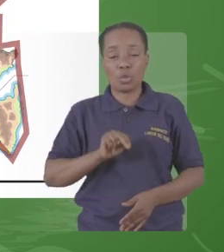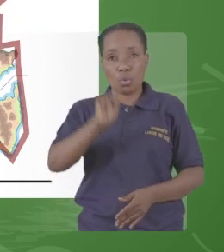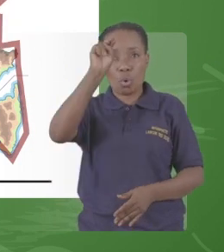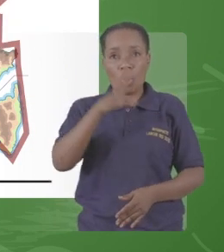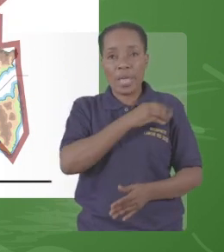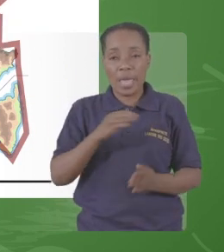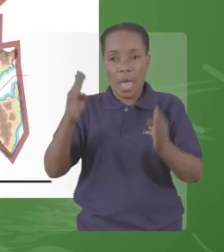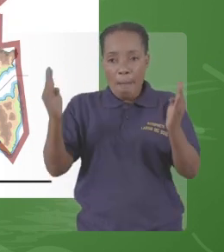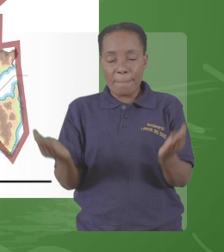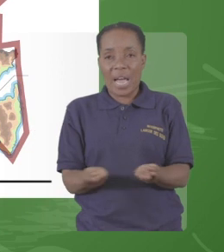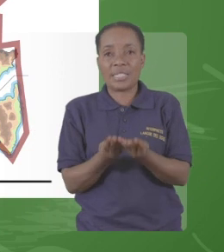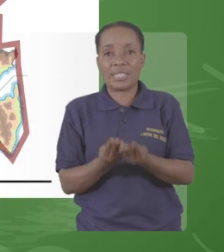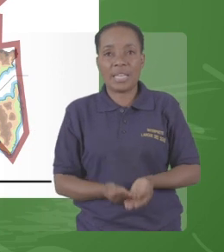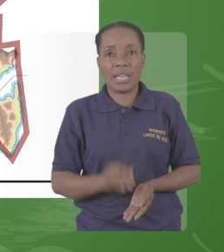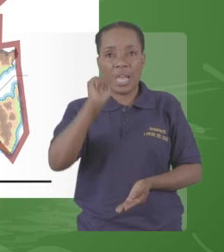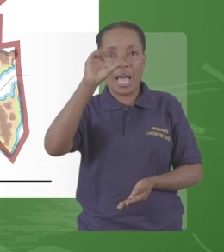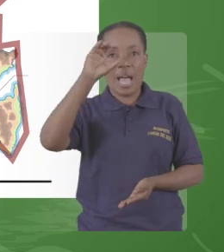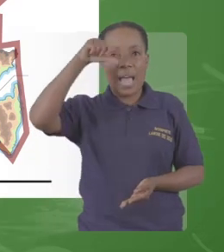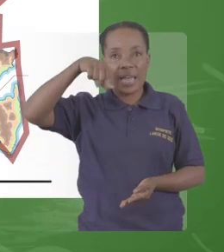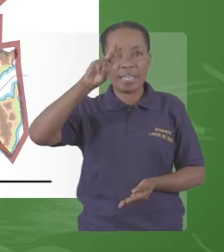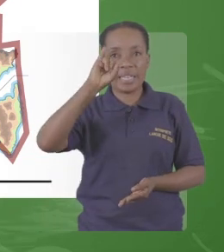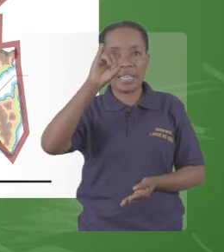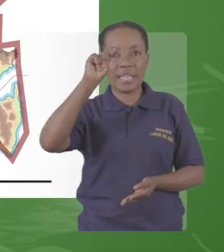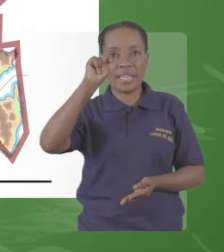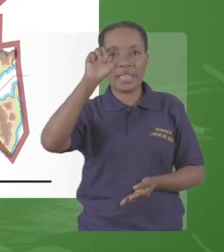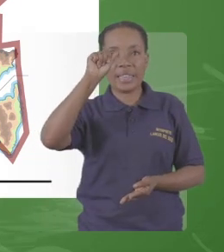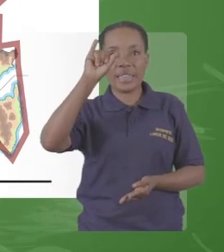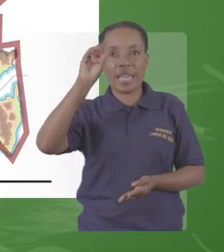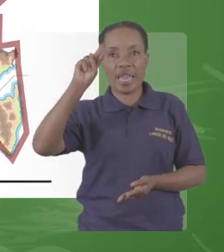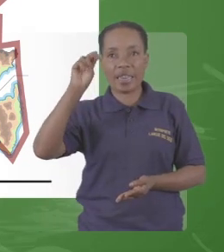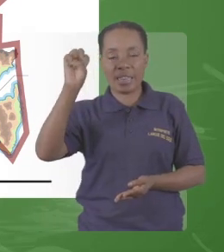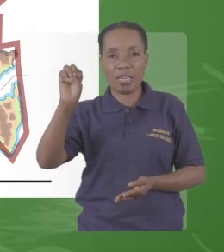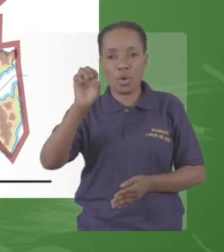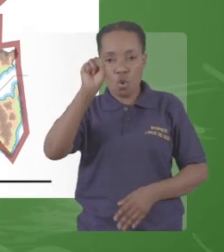aquitain au sud-ouest. C'est le lieu